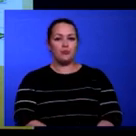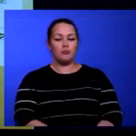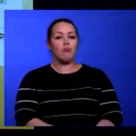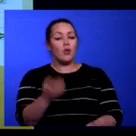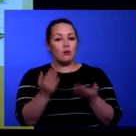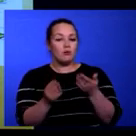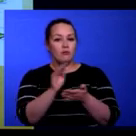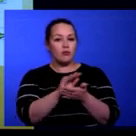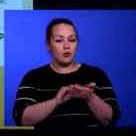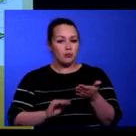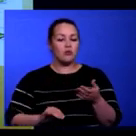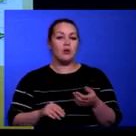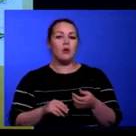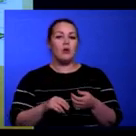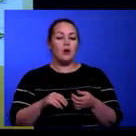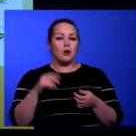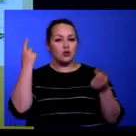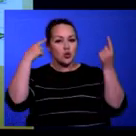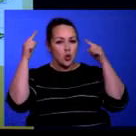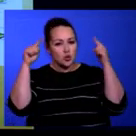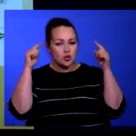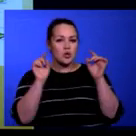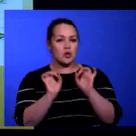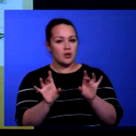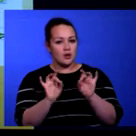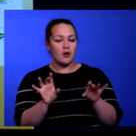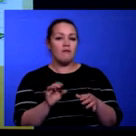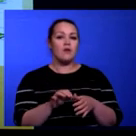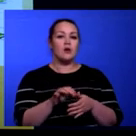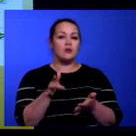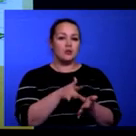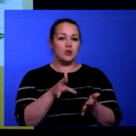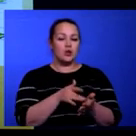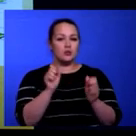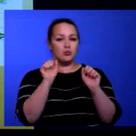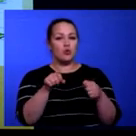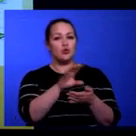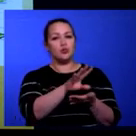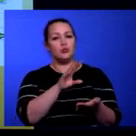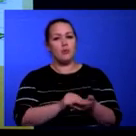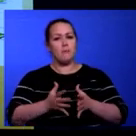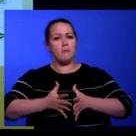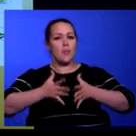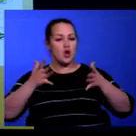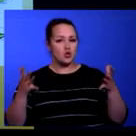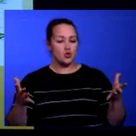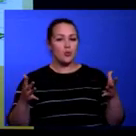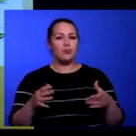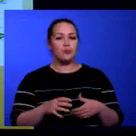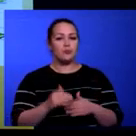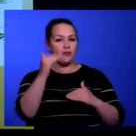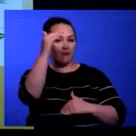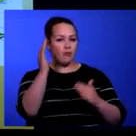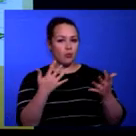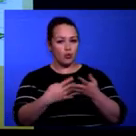если вы написали сочинения в тетради вы можете переписать его и на большой формат и написать